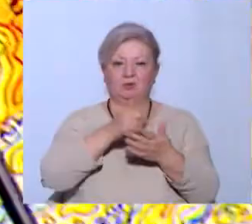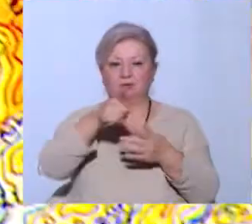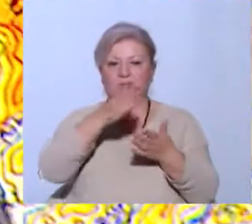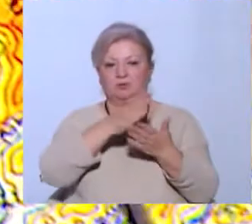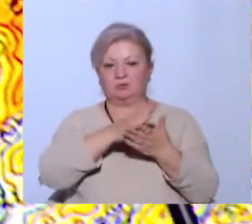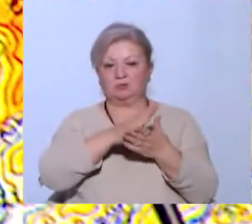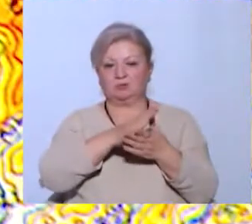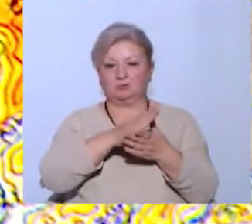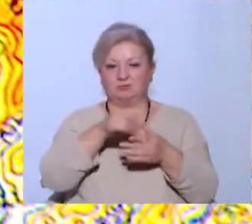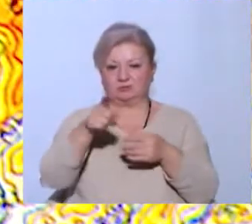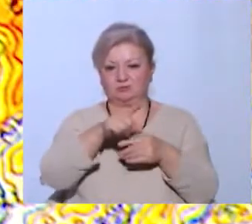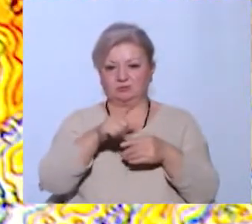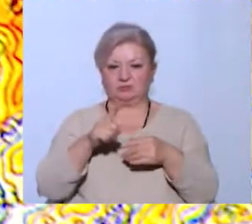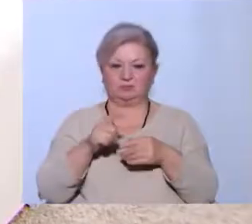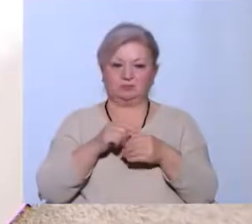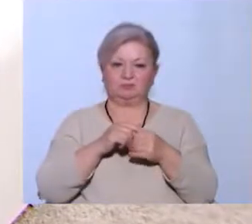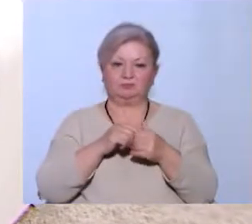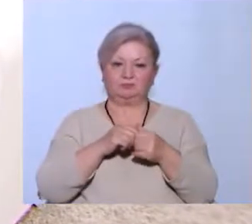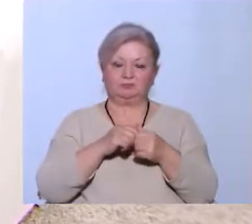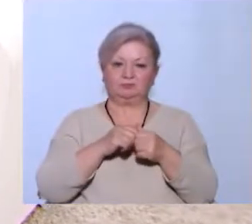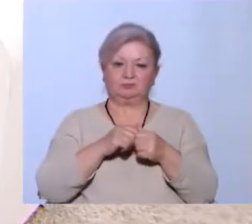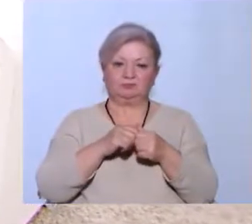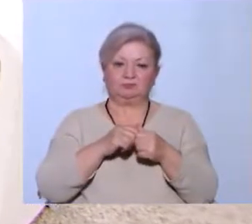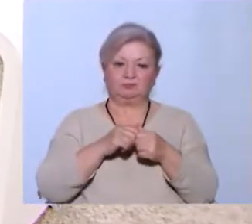მდებარეობენ მარუხისა და ქლუხორის უღელტეხილები.